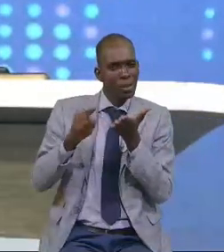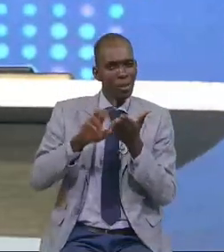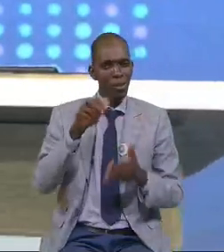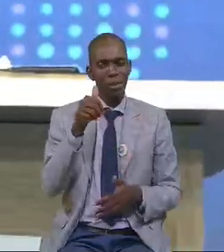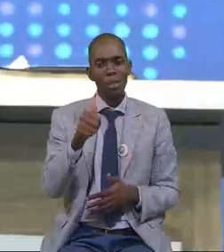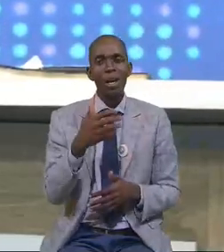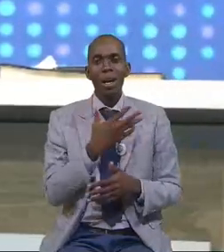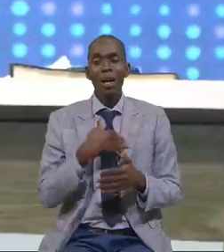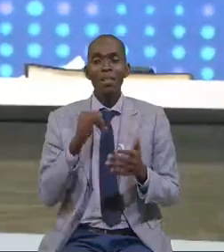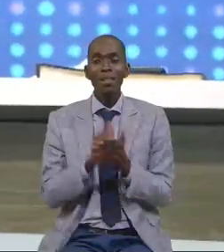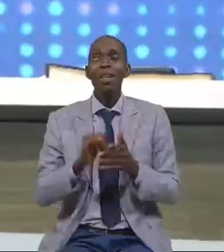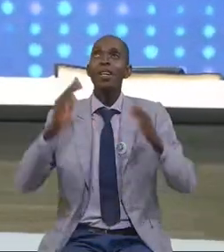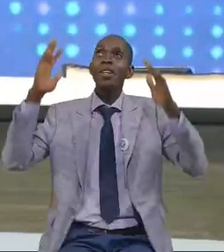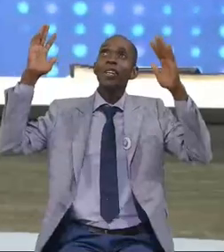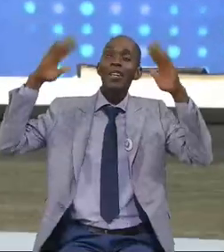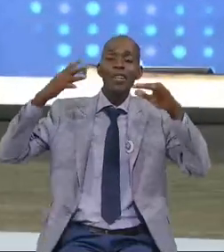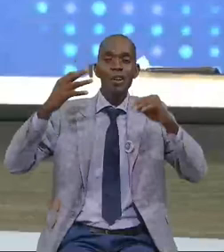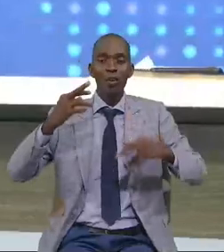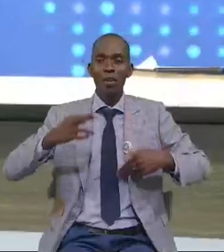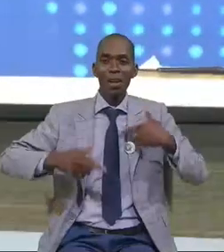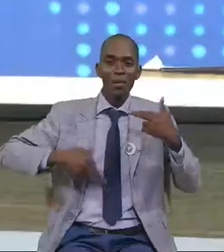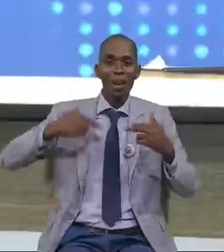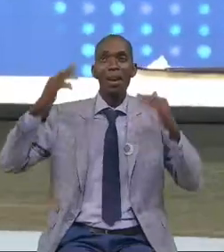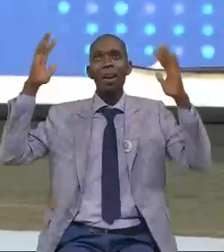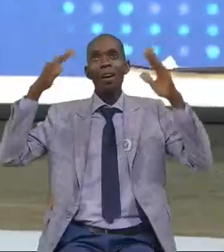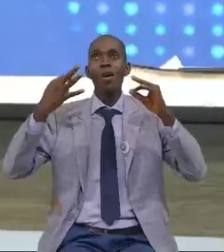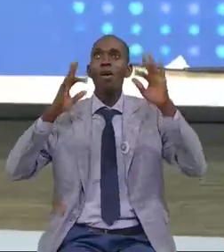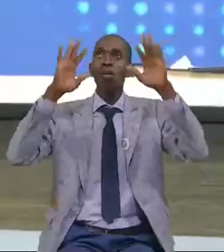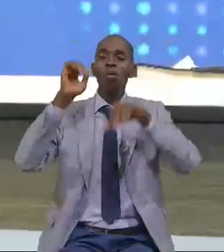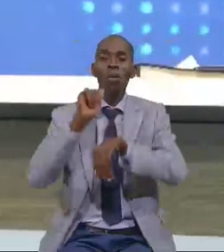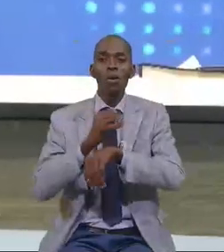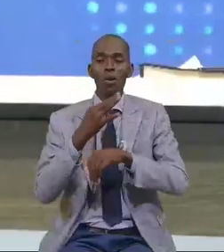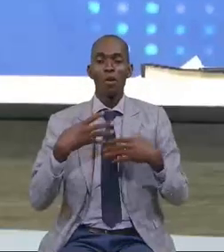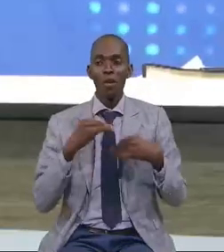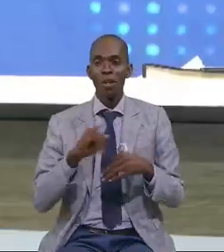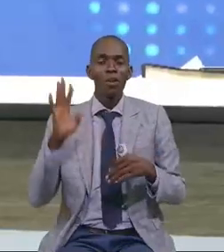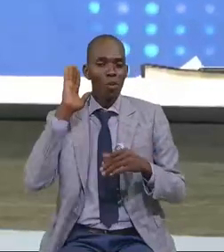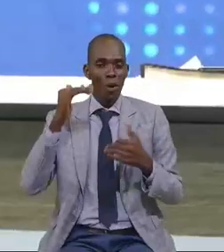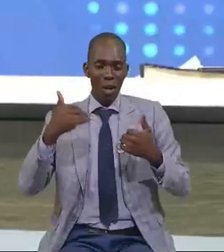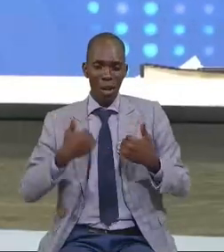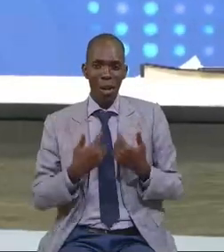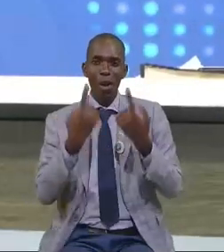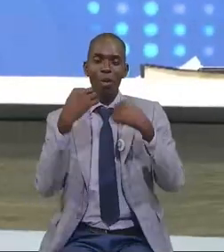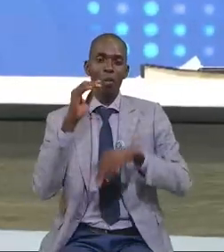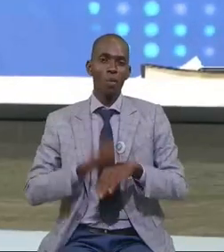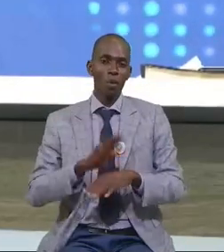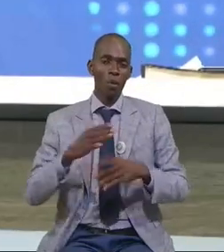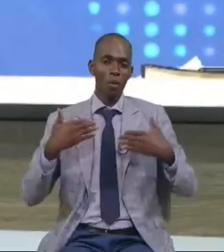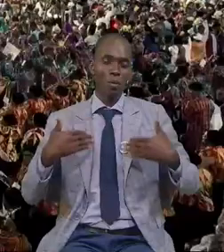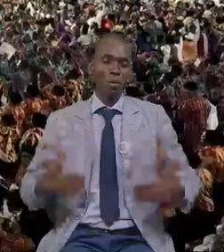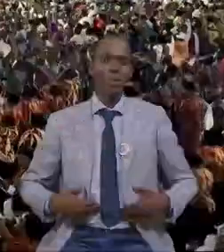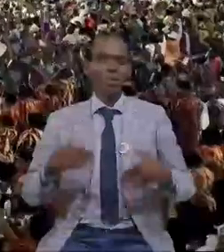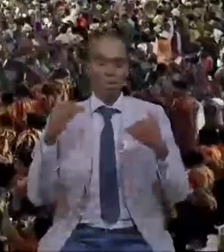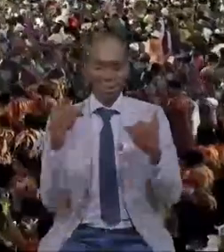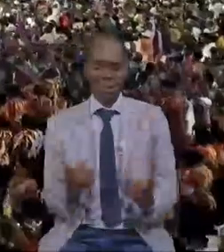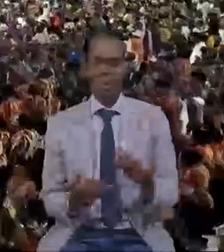vous examiner et la pluie de réveil, la pluie de miracles de guérison sera déposée dans votre